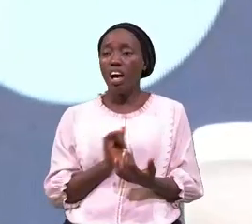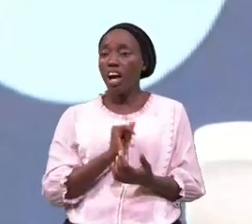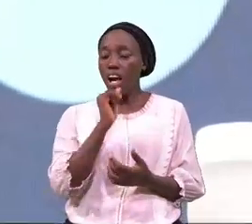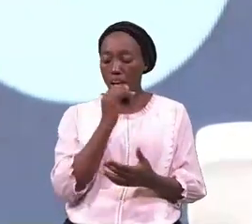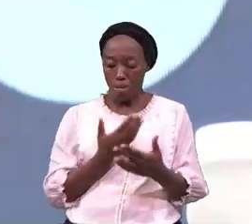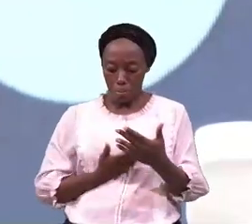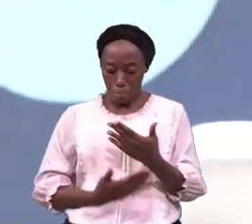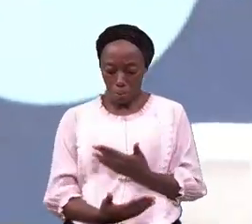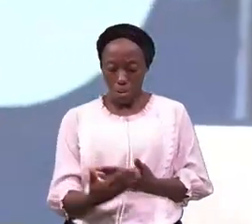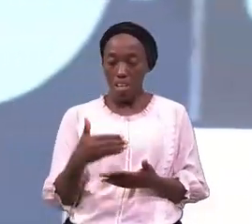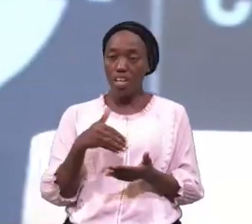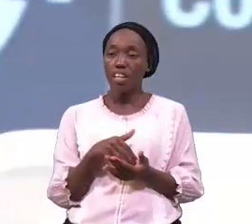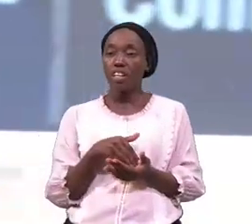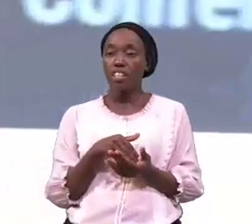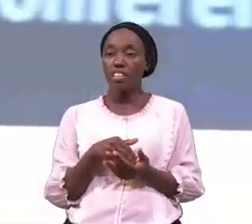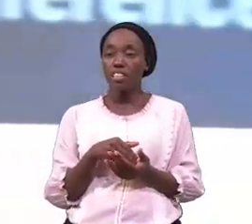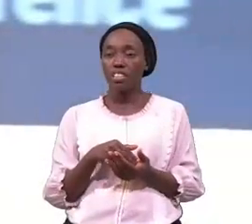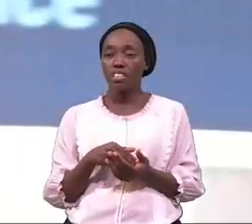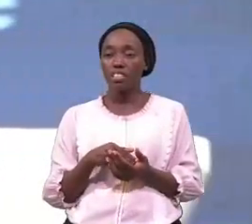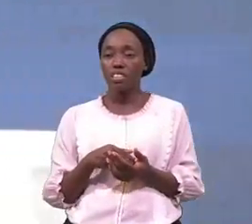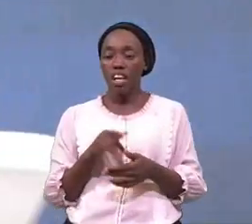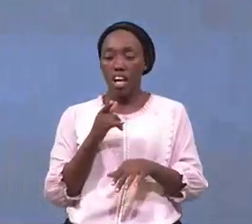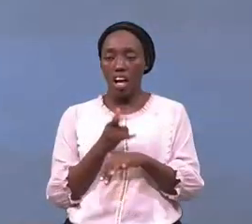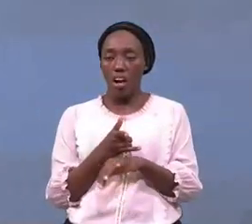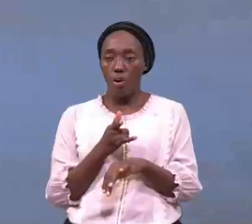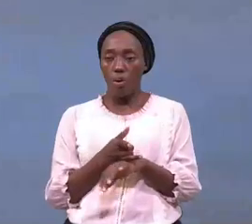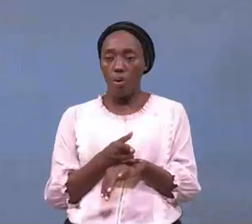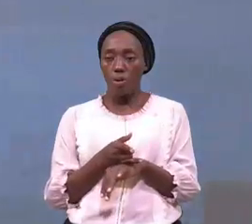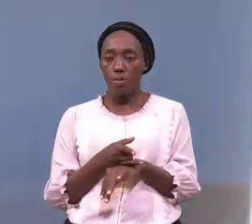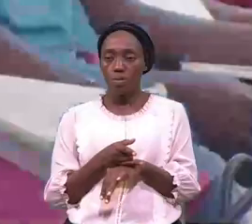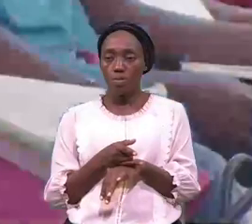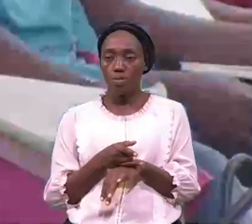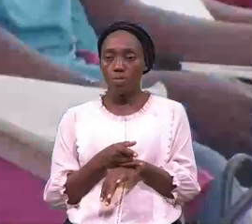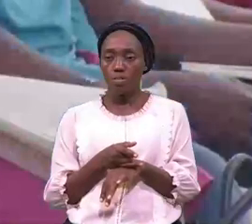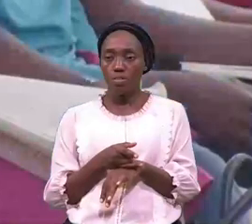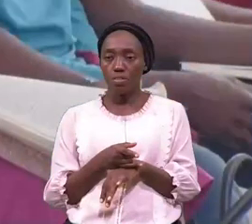Maintenant, tu dis que je suis né de nouveau. Alcool,